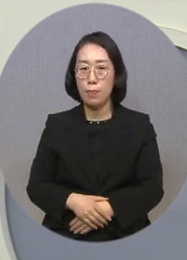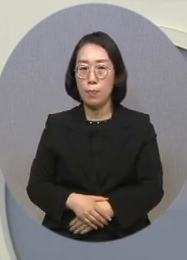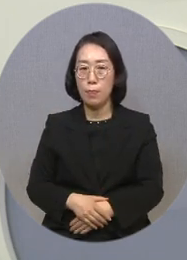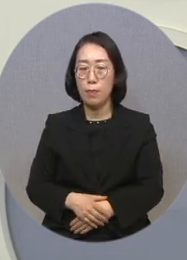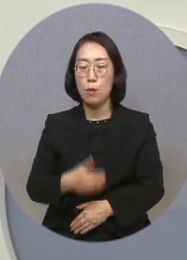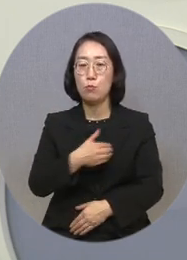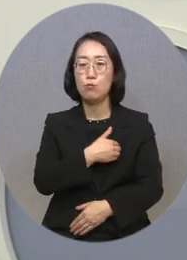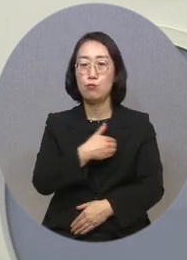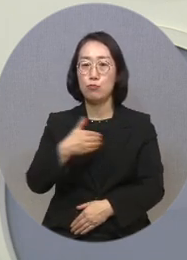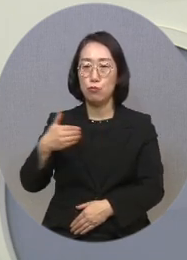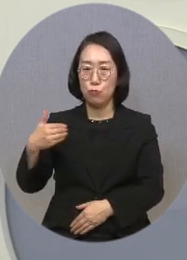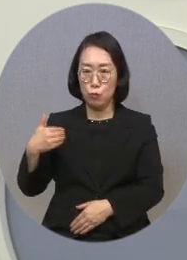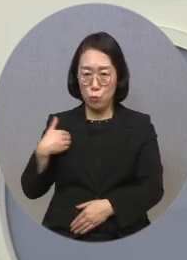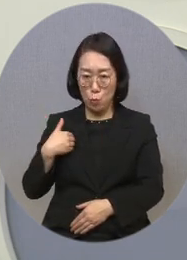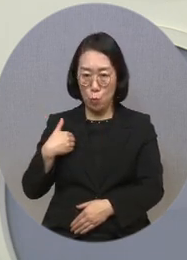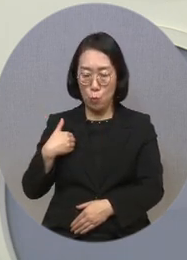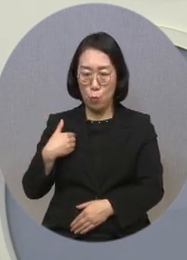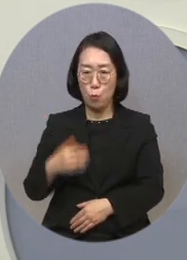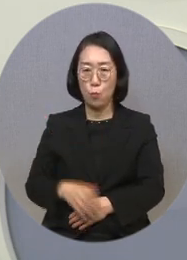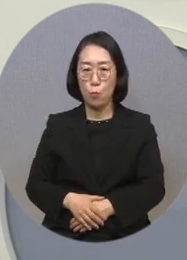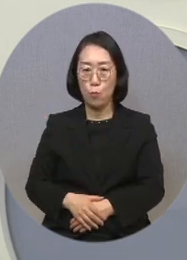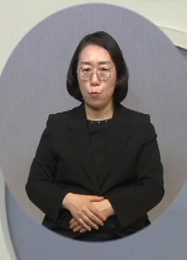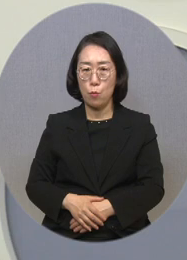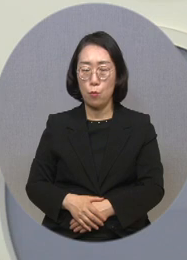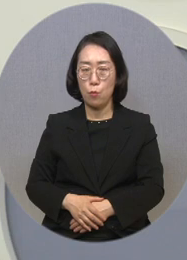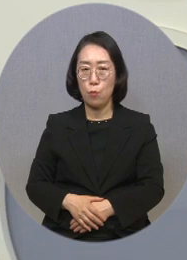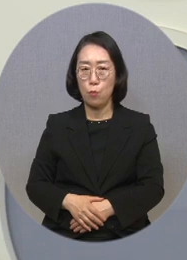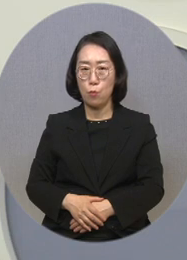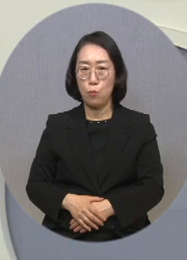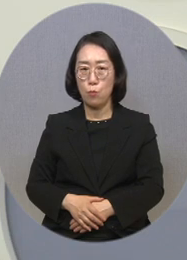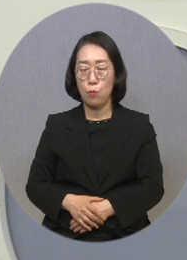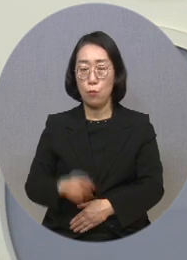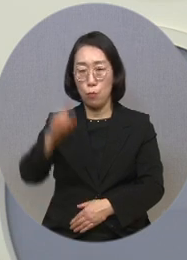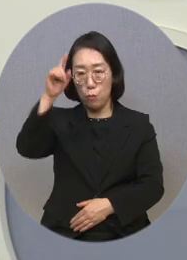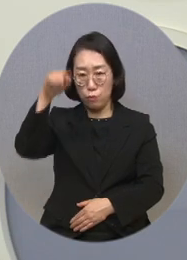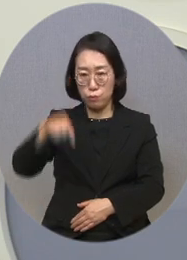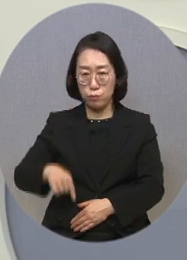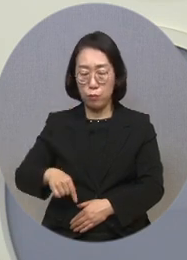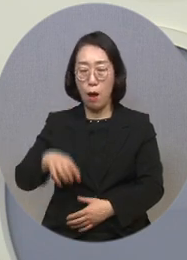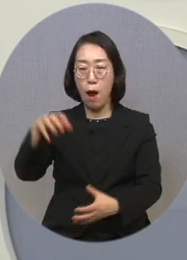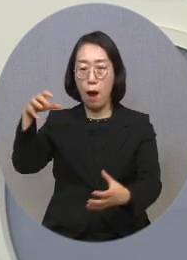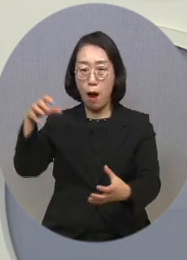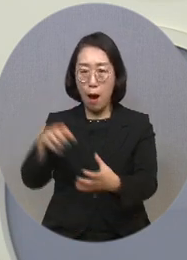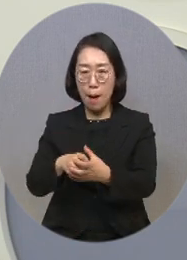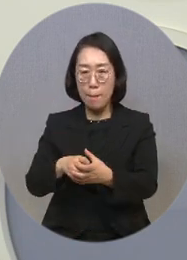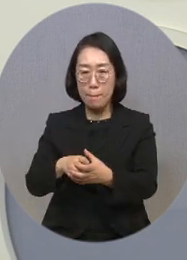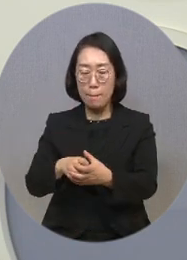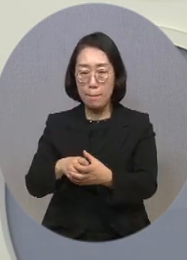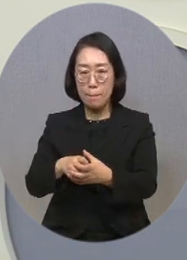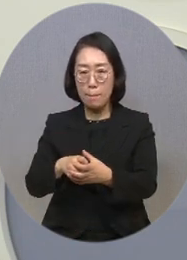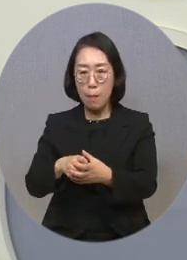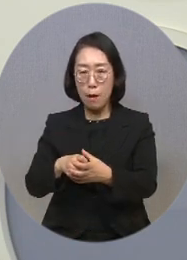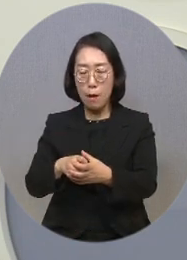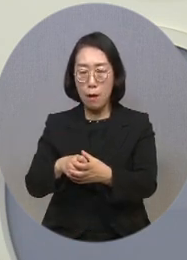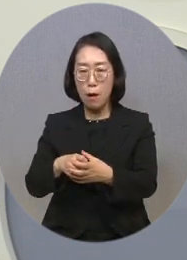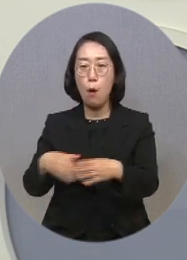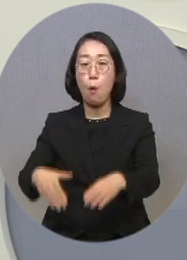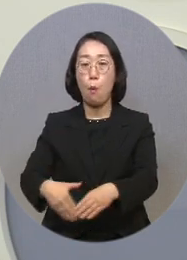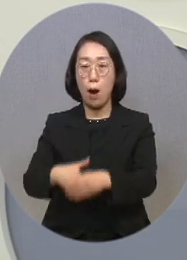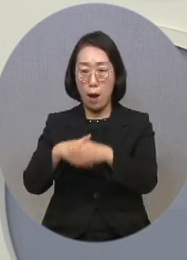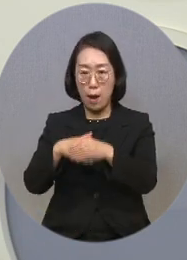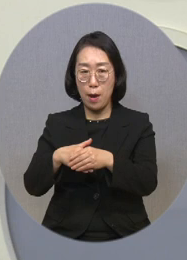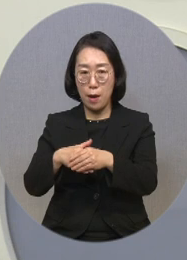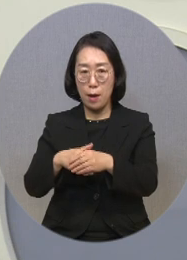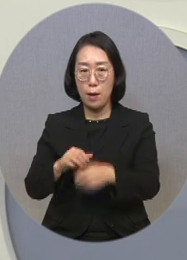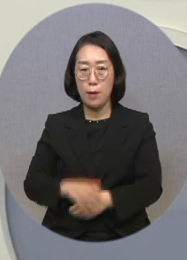풍족한 그런 풍우운이다. 천지 합덕지상이다. 하늘과 땅이 서로 화해를 해서 어떠한 결실도